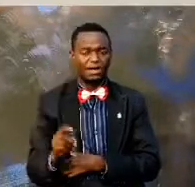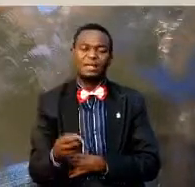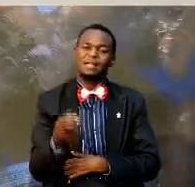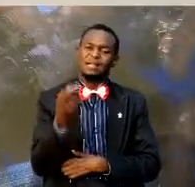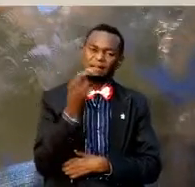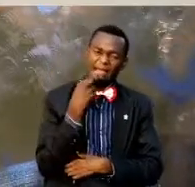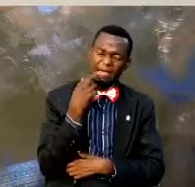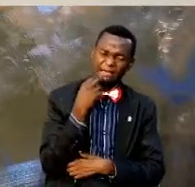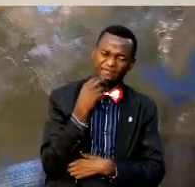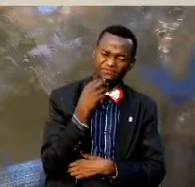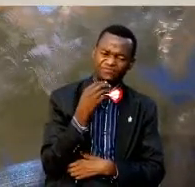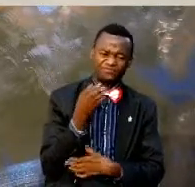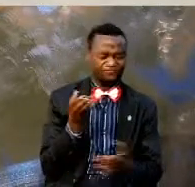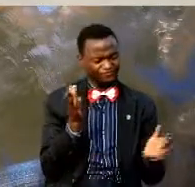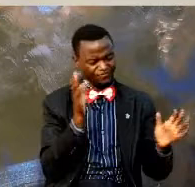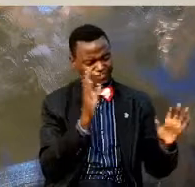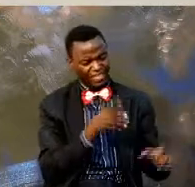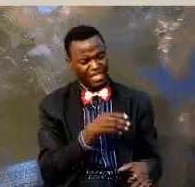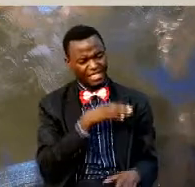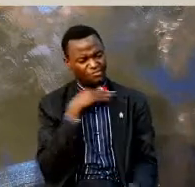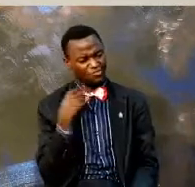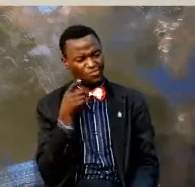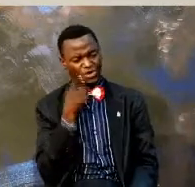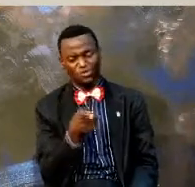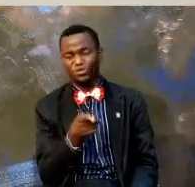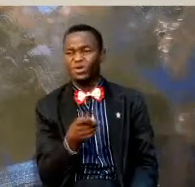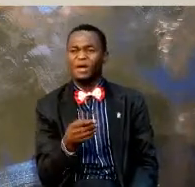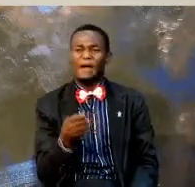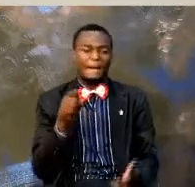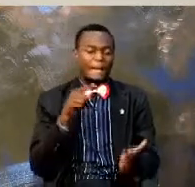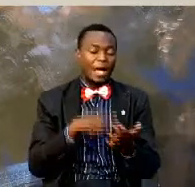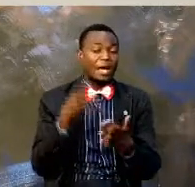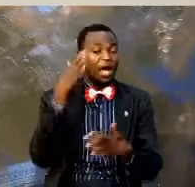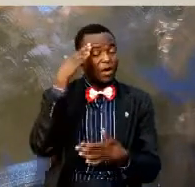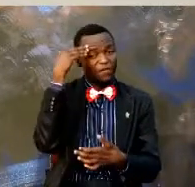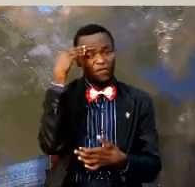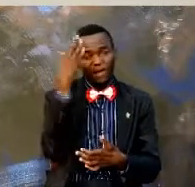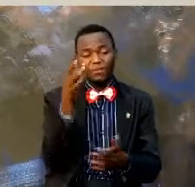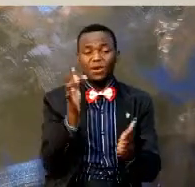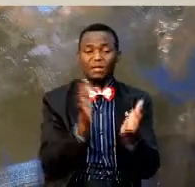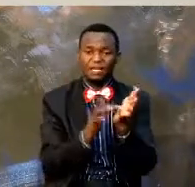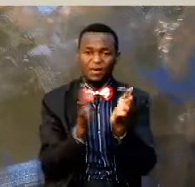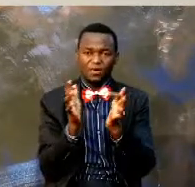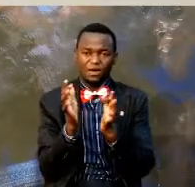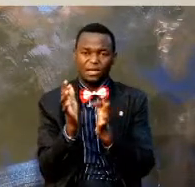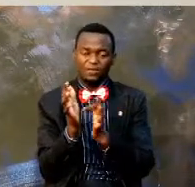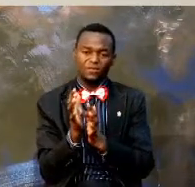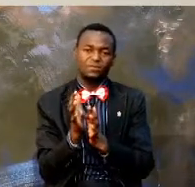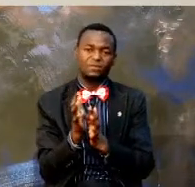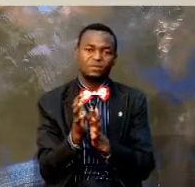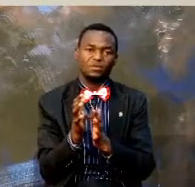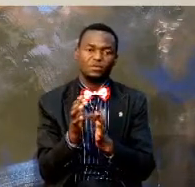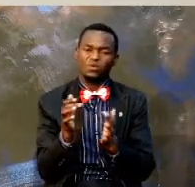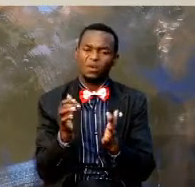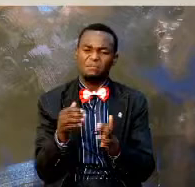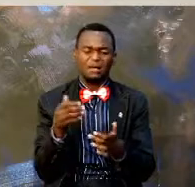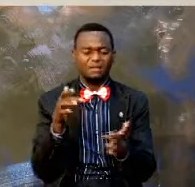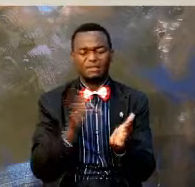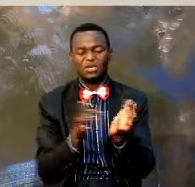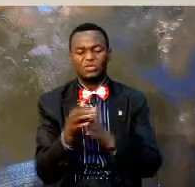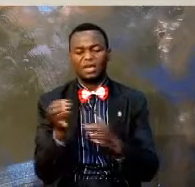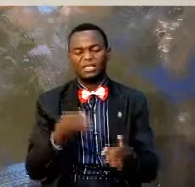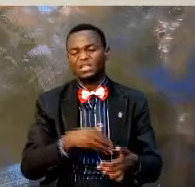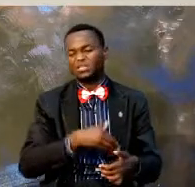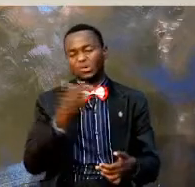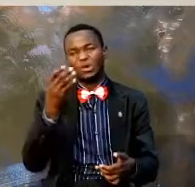nani atamuua huyu? Maana hawakuelewa, hata wanafunzi wake tu nao walifahamu ya kwamba Yesu atajigeuza tu